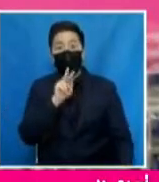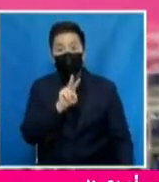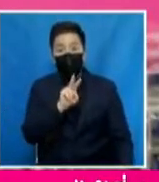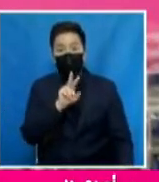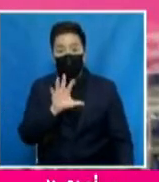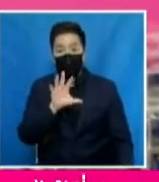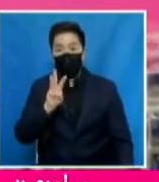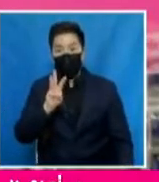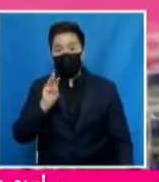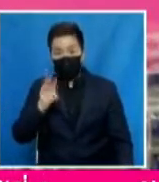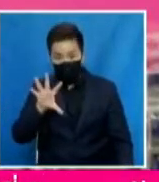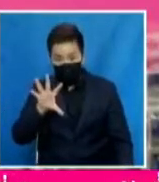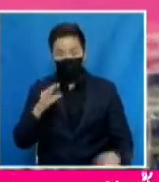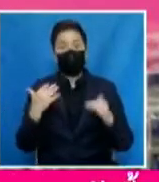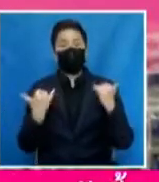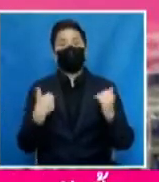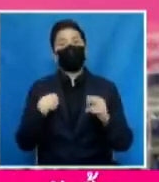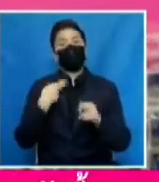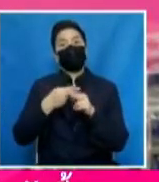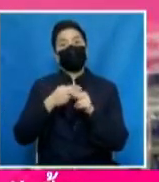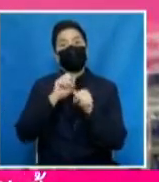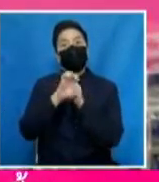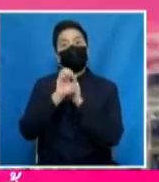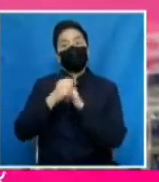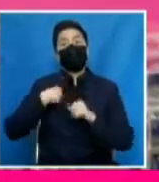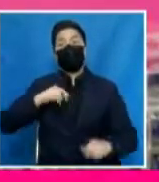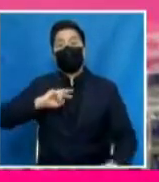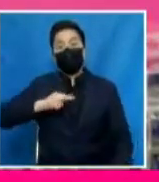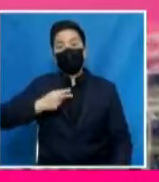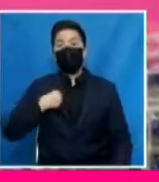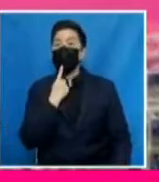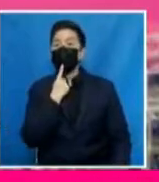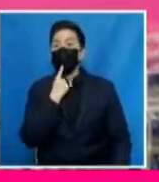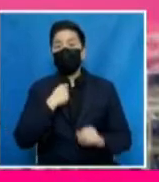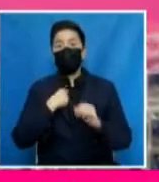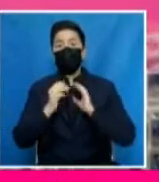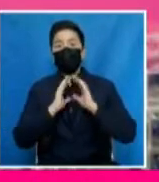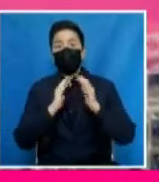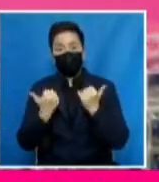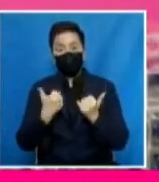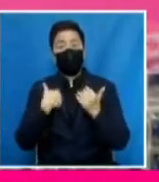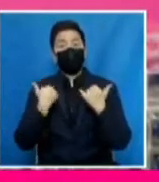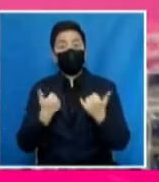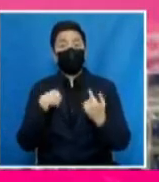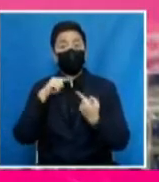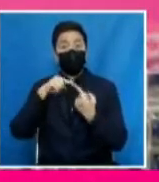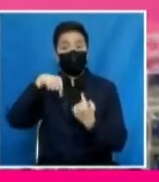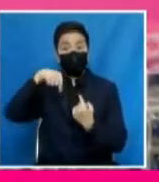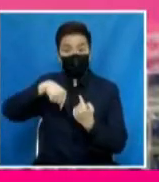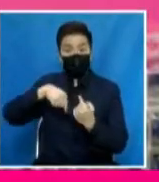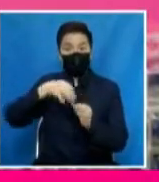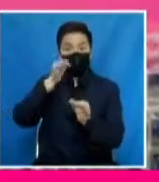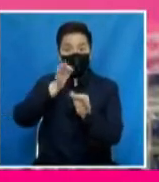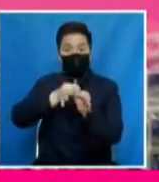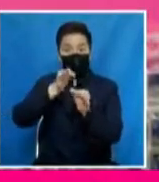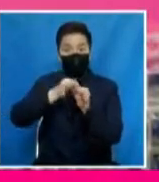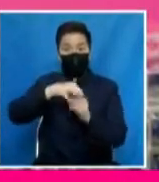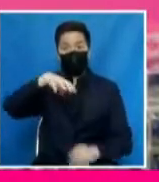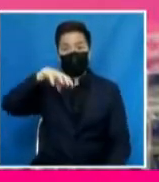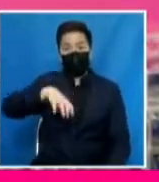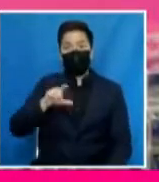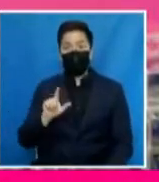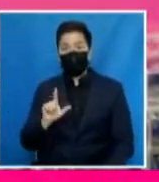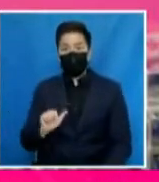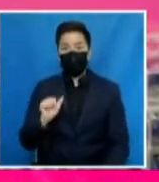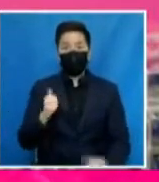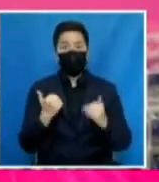2565ค่ะดิฉันกรองแก้วชัยกฤตและคุณคมคิดสรรสนเกียรติล่ามภาษามือค่ะครั้งนี้ทำการออกรางวัลจากธนาคารออมสินสำนักงาน